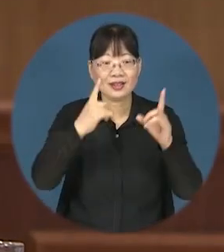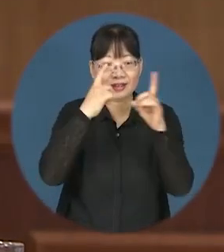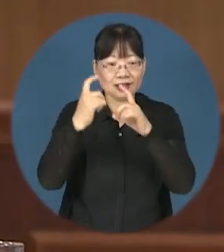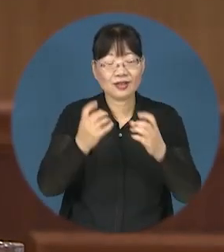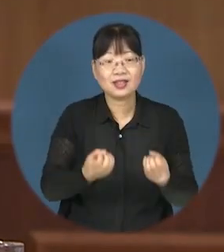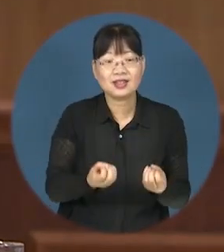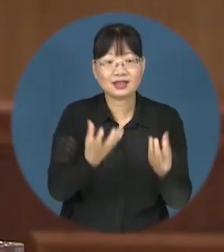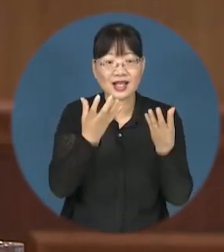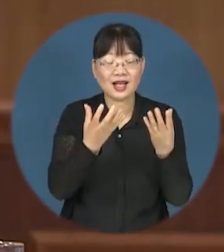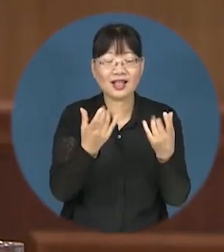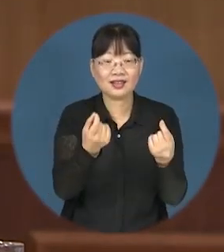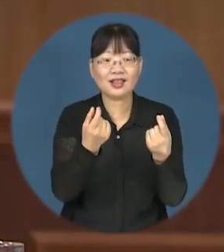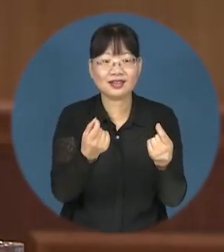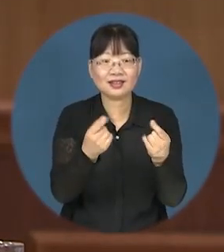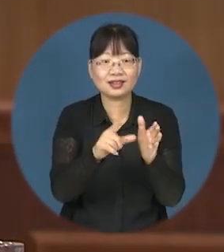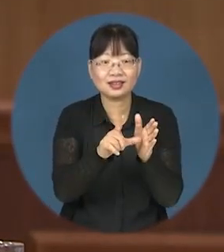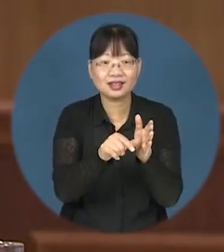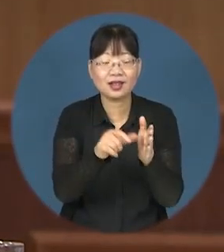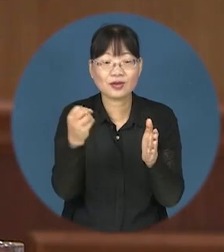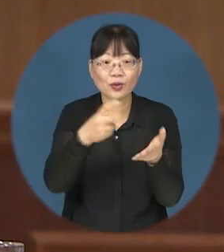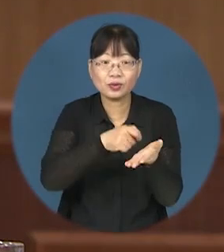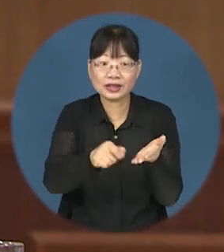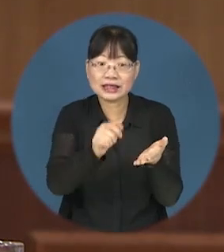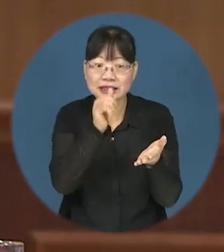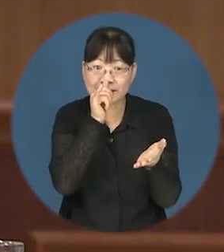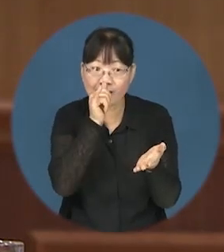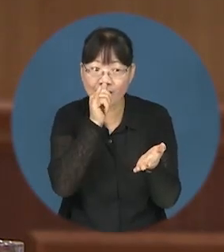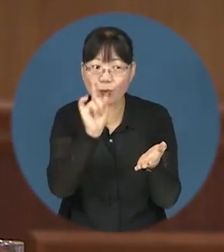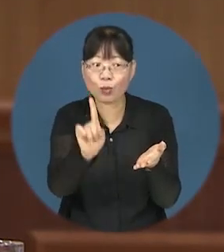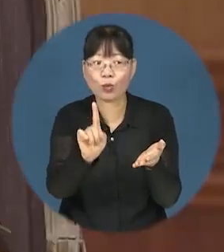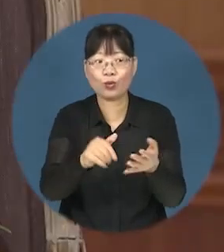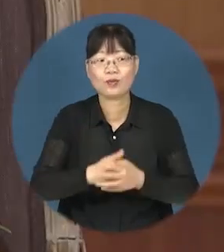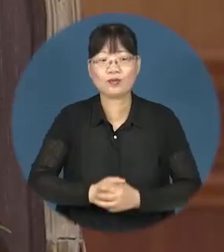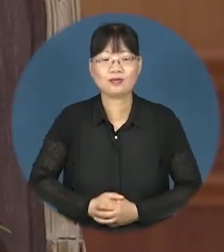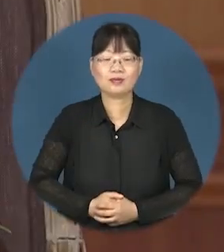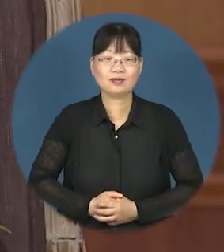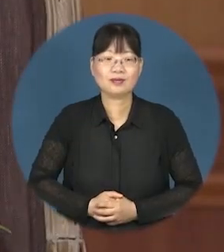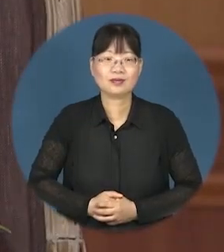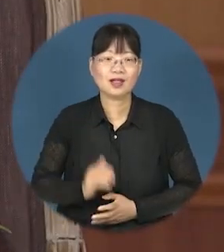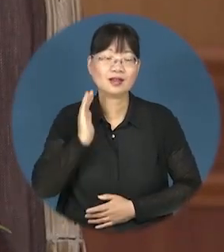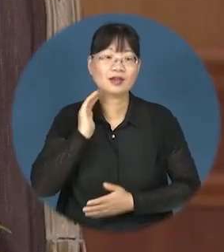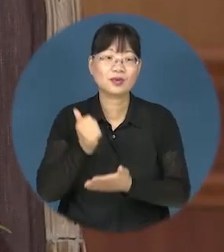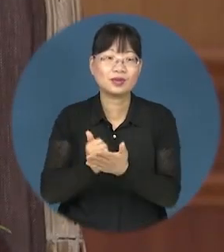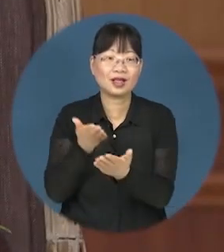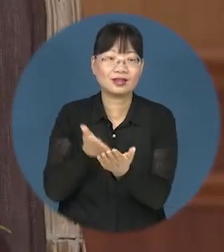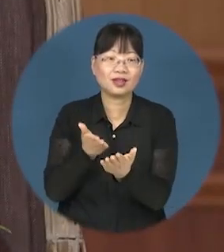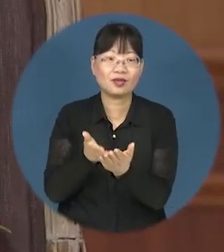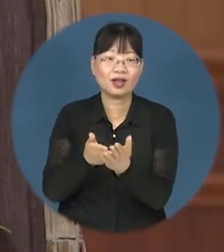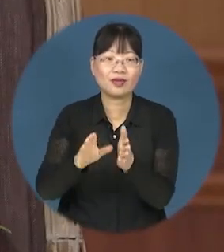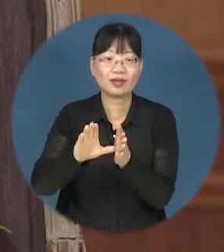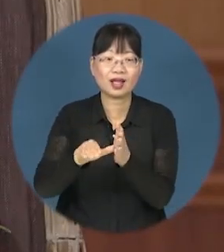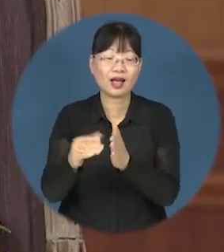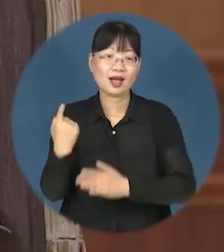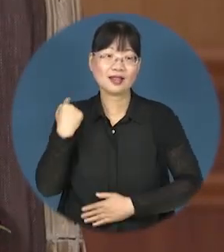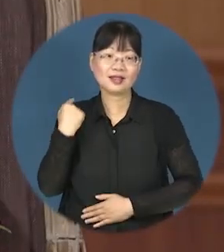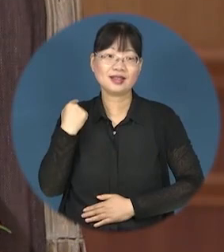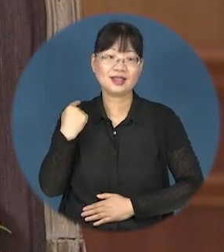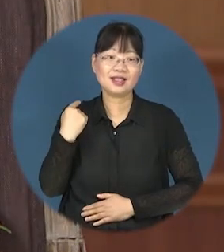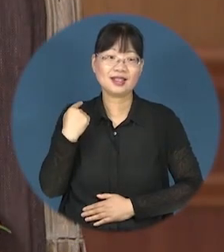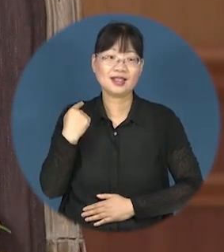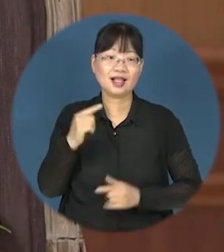나머 이와 같은 쉬게 글씨 또 쓰신 것들이기 엄한 겠습니까 어 대통령 연설 하실 때에 뒤에